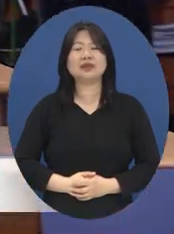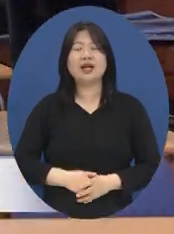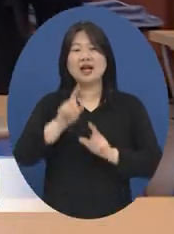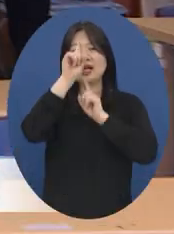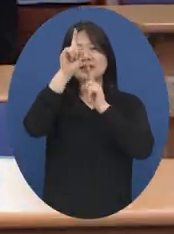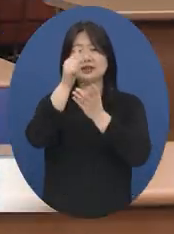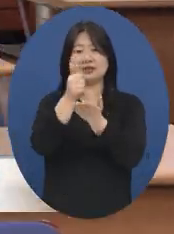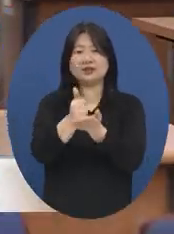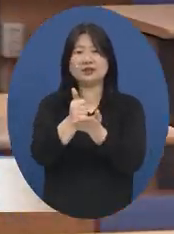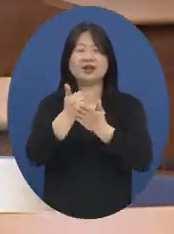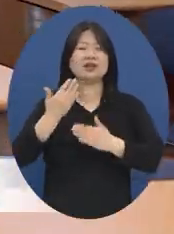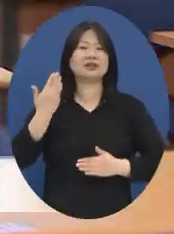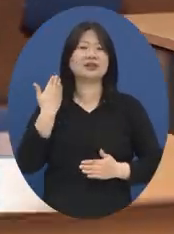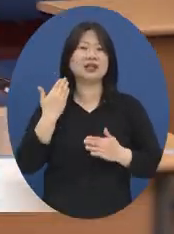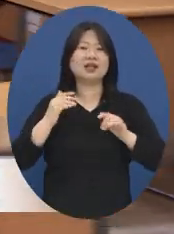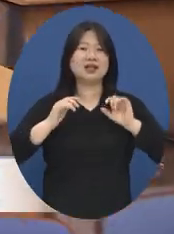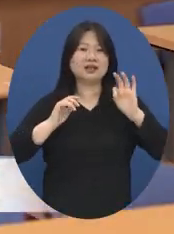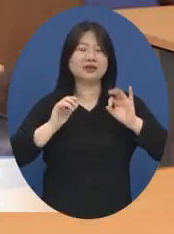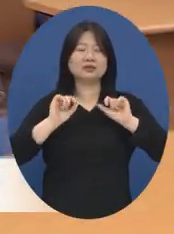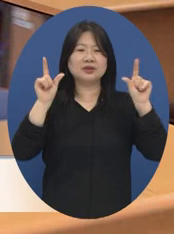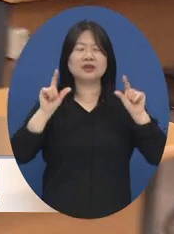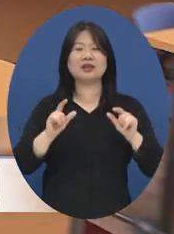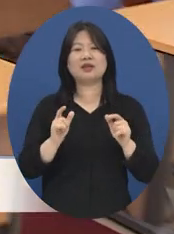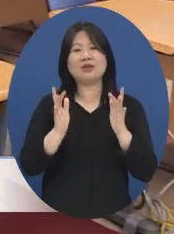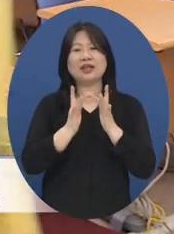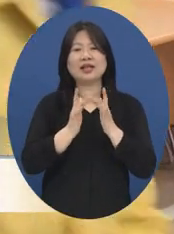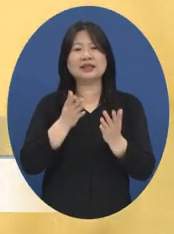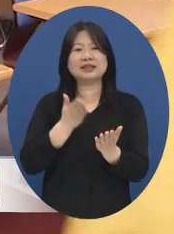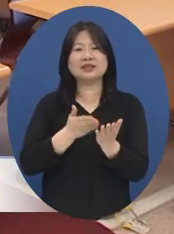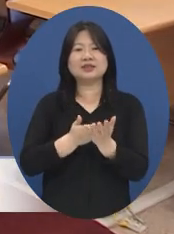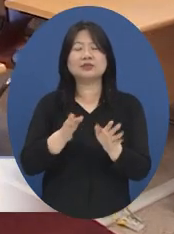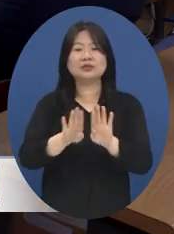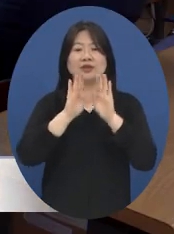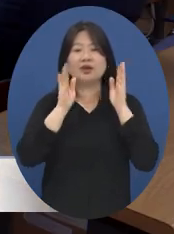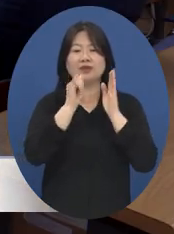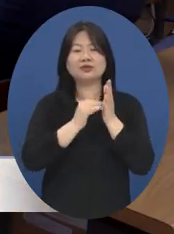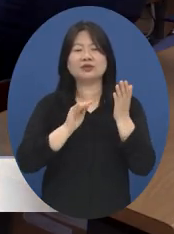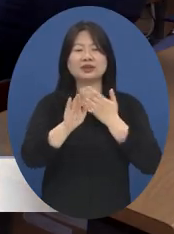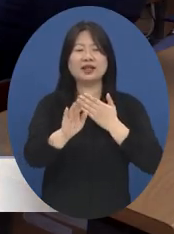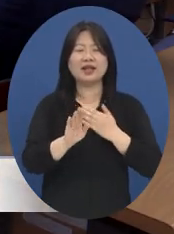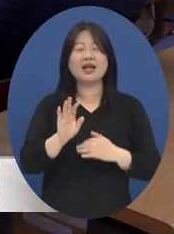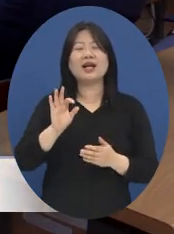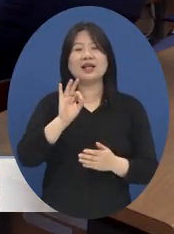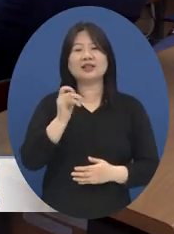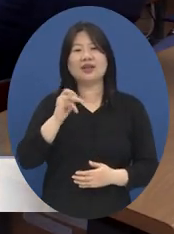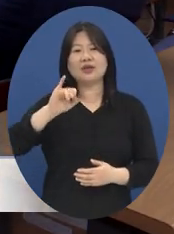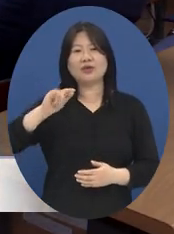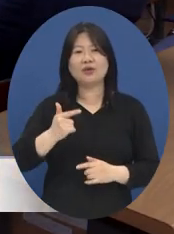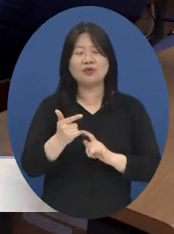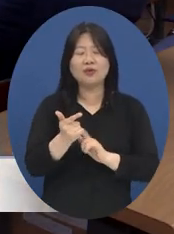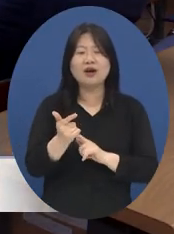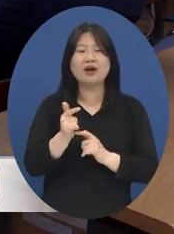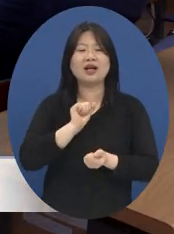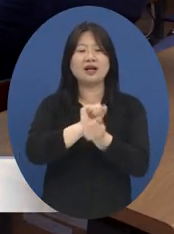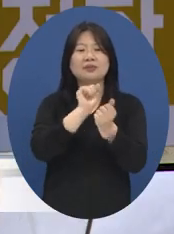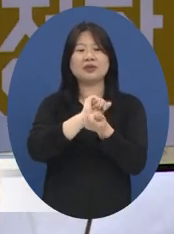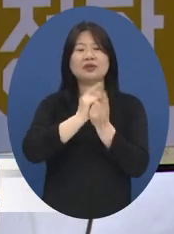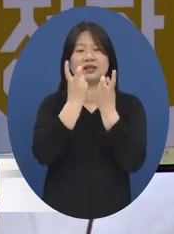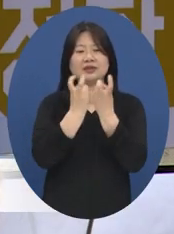이재명 경기도지사가 지난 10일 온라인 긴급 브리핑을 열고 코로나19 이태원 집단 감염 대책을